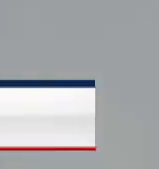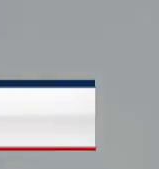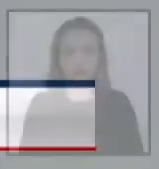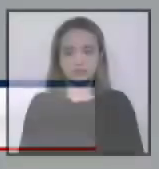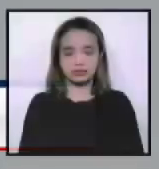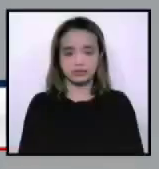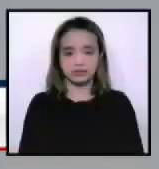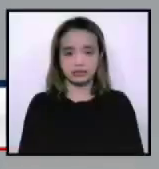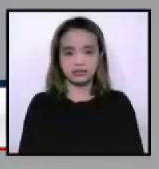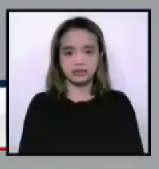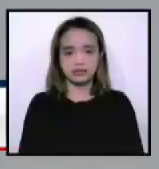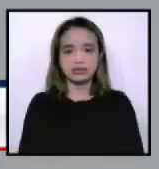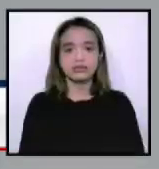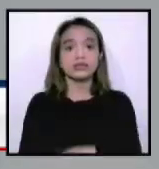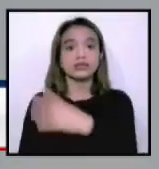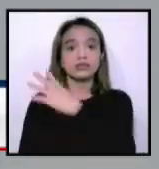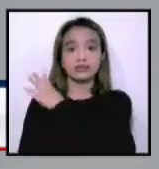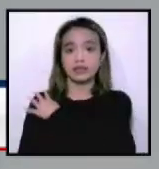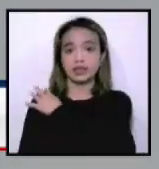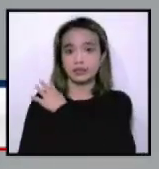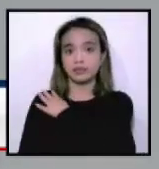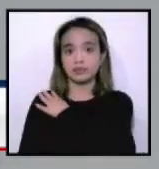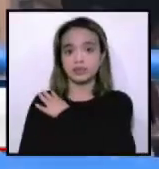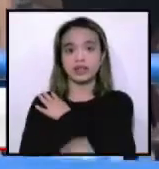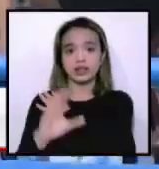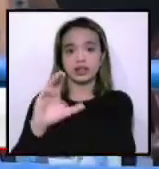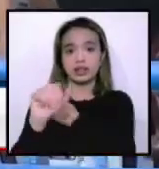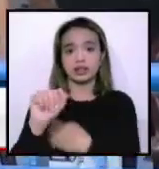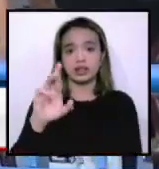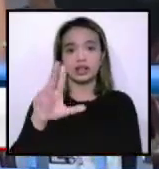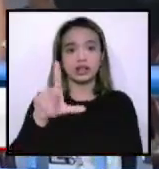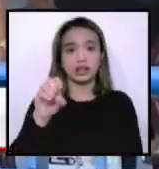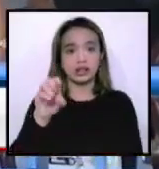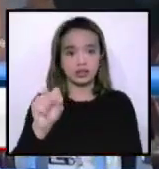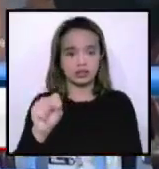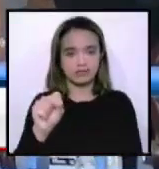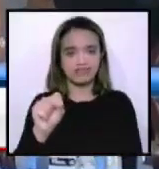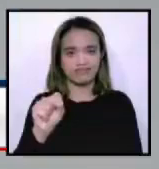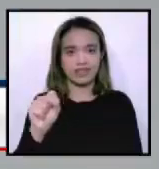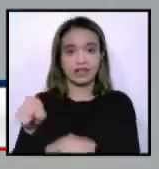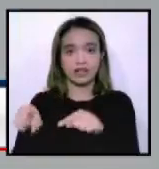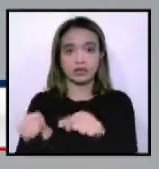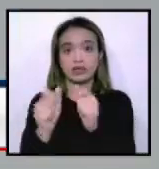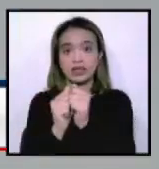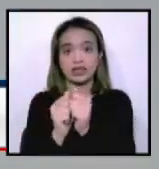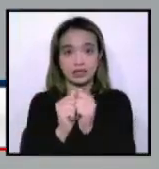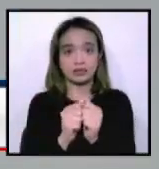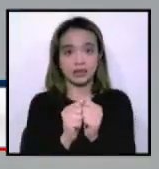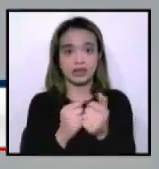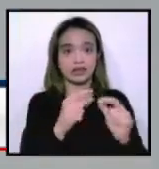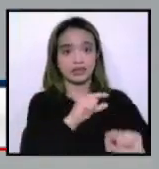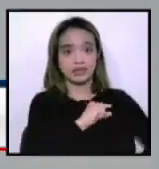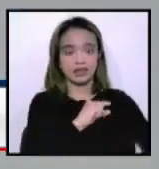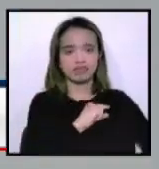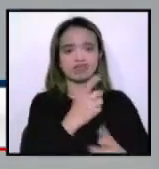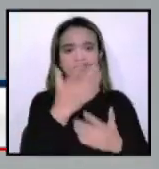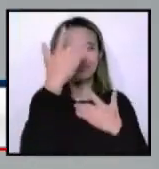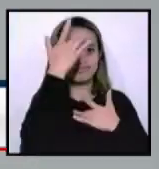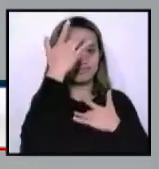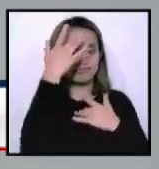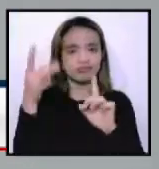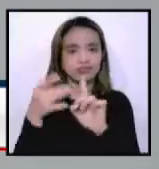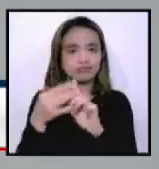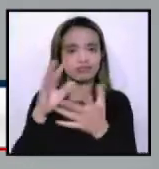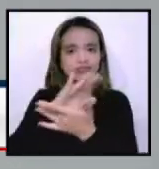insecurity dahil nilalagnat ang ilang tauhan ng White House ang natahanan ng hepe ng